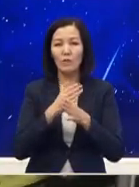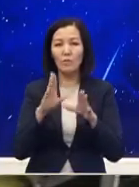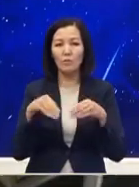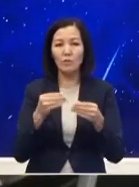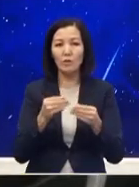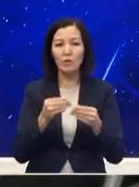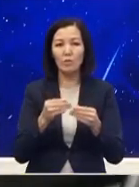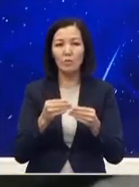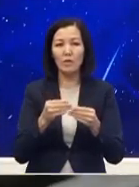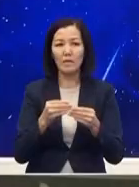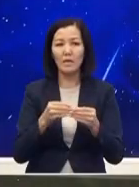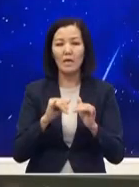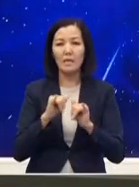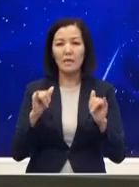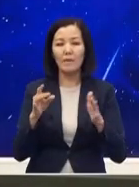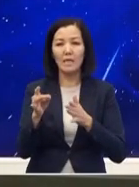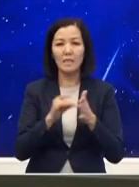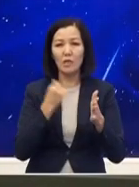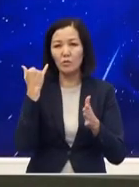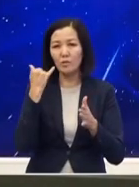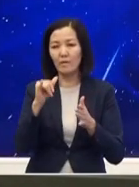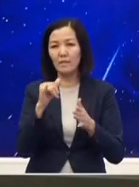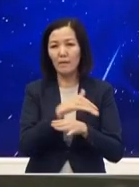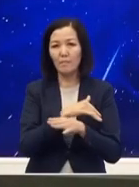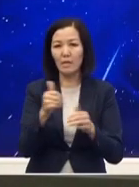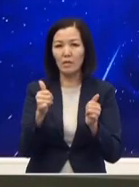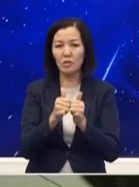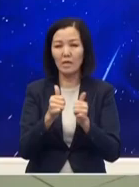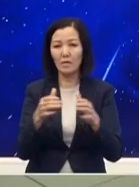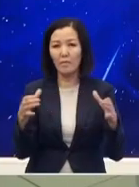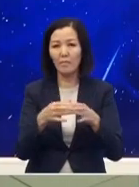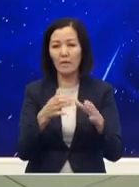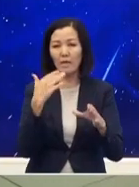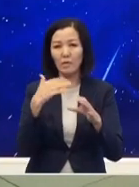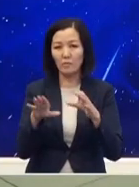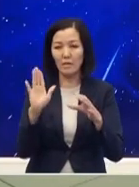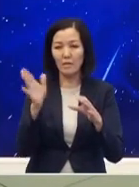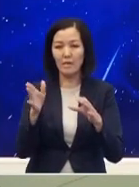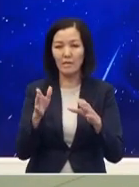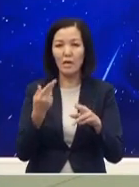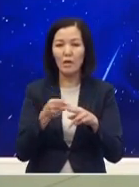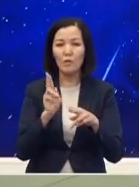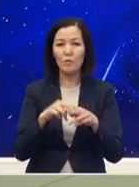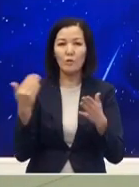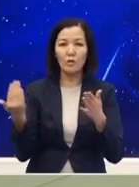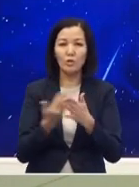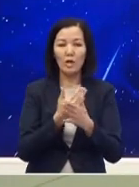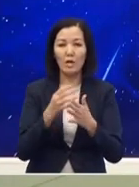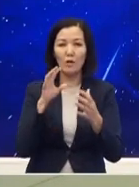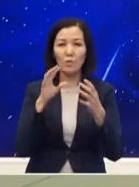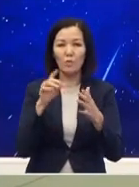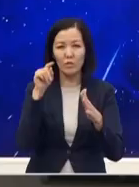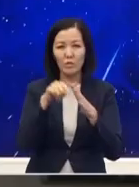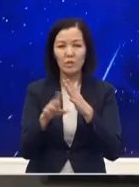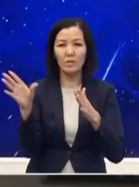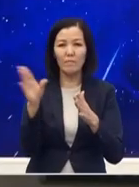де жетілдірілген. Яғни, қоңырау түскен мезетте мекен жайға жақын маңдағы бригада жіберіледі. Өйткені, жаңа жедел жәрдем көлігінде қажет